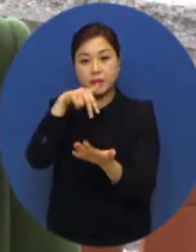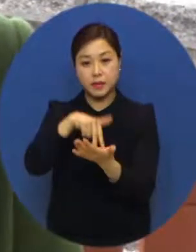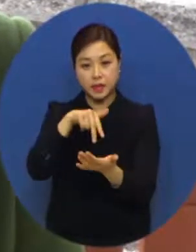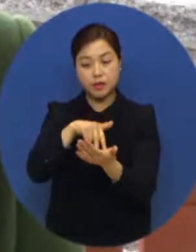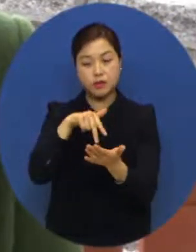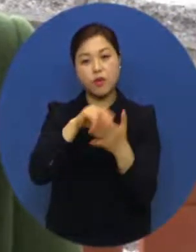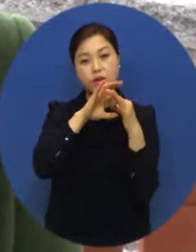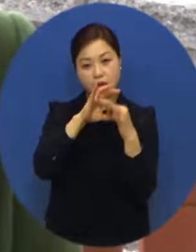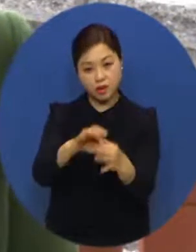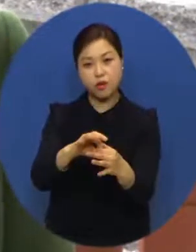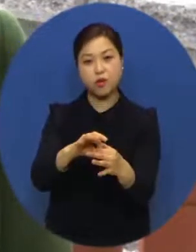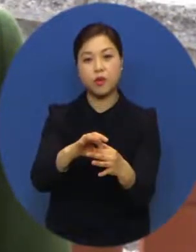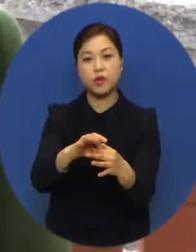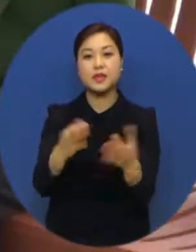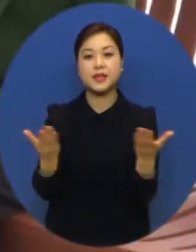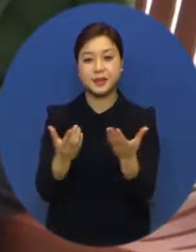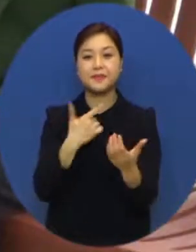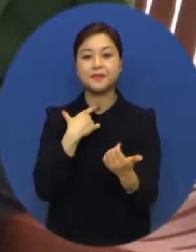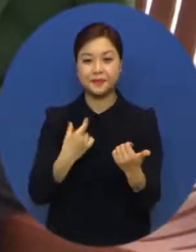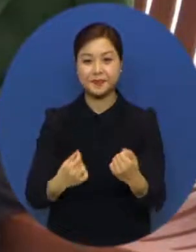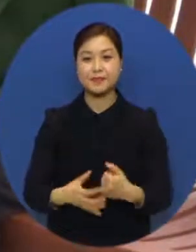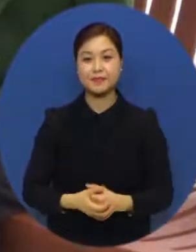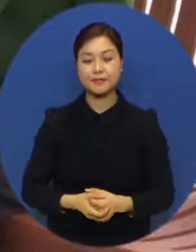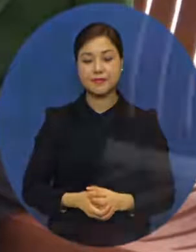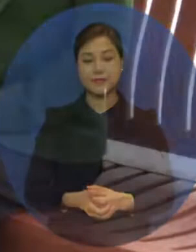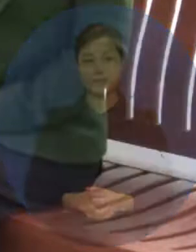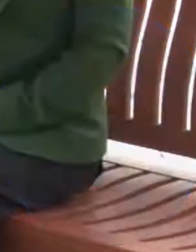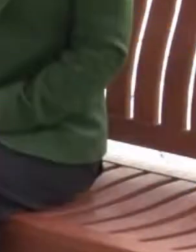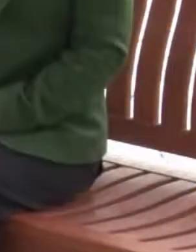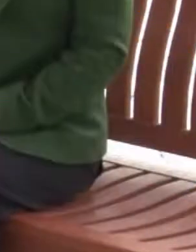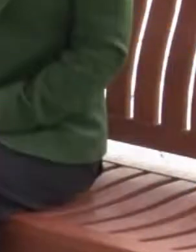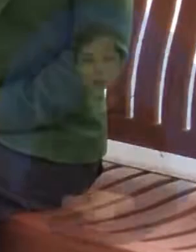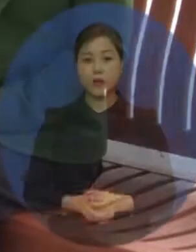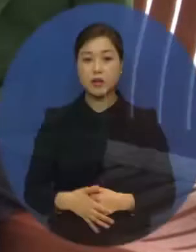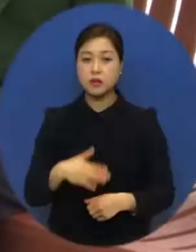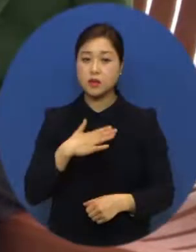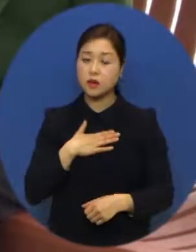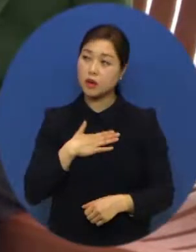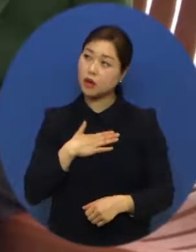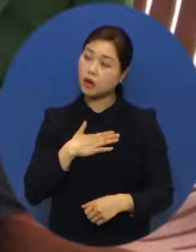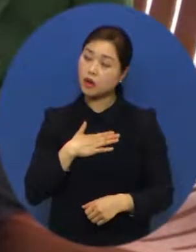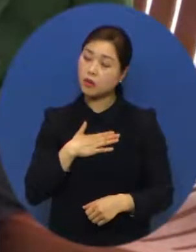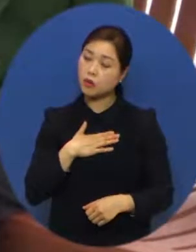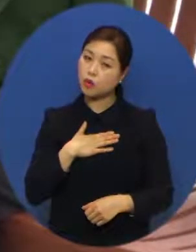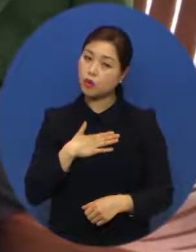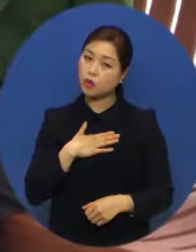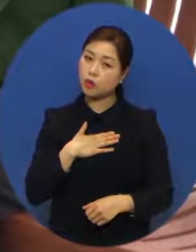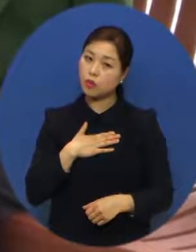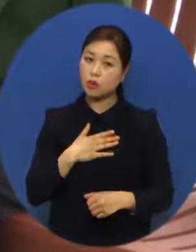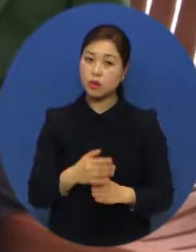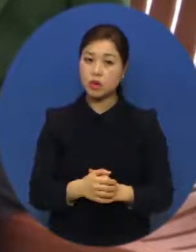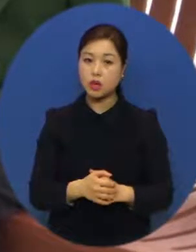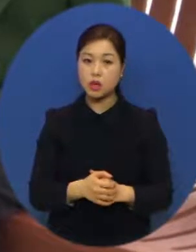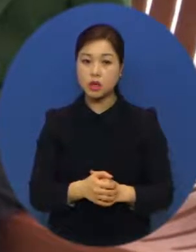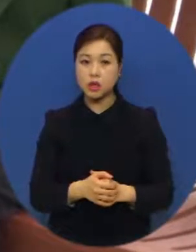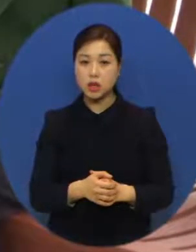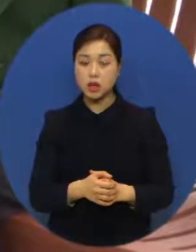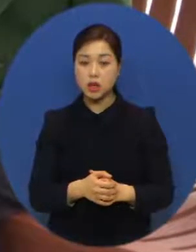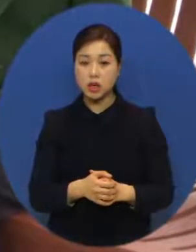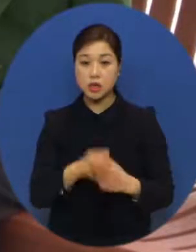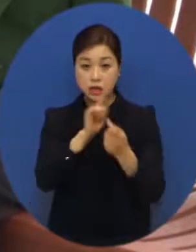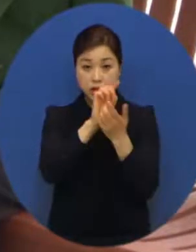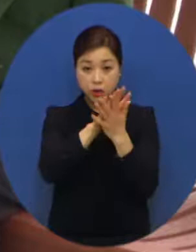활동을 하게 해왔었습니다. 네. 제가 언제부턴가 현장에 답이